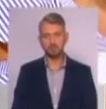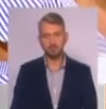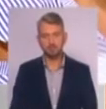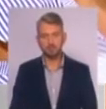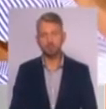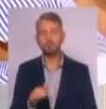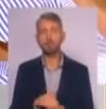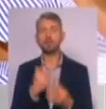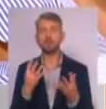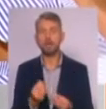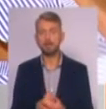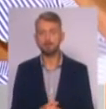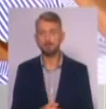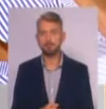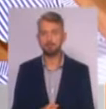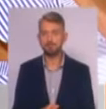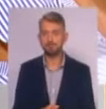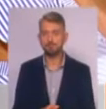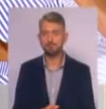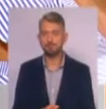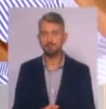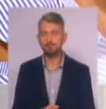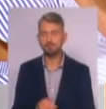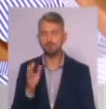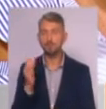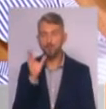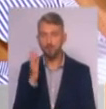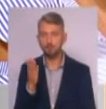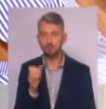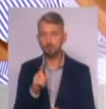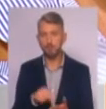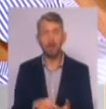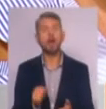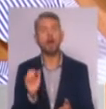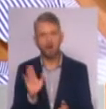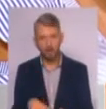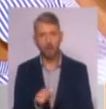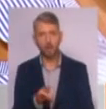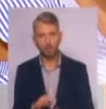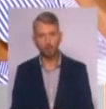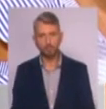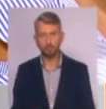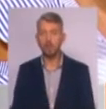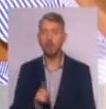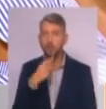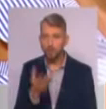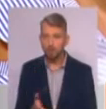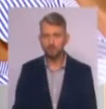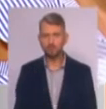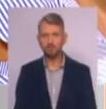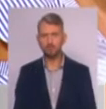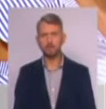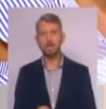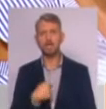день. Добрий день. Алло, алло. Прошу, будь ласка, ваше запитання. А, пожалуйста, алло. Так, так, говоріть, ви в ефірі.